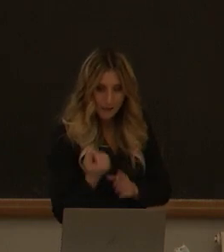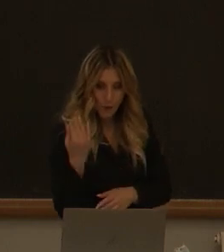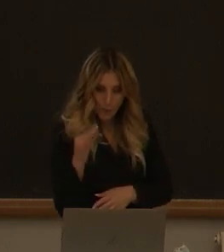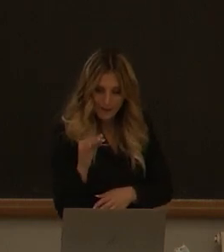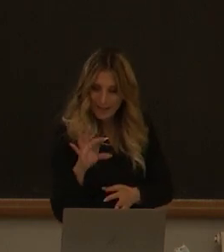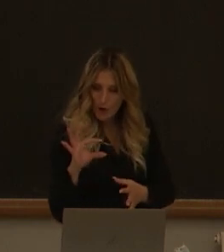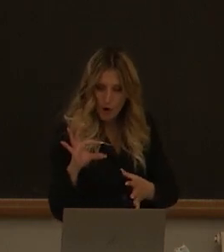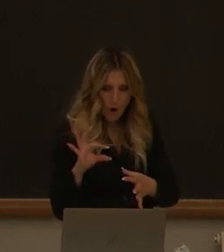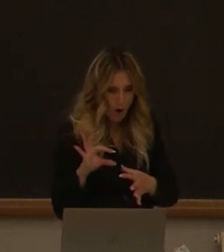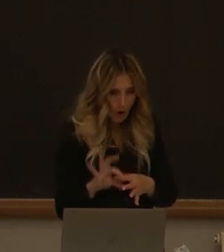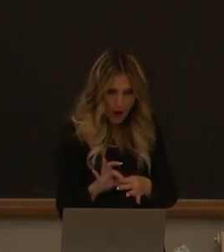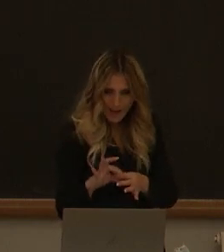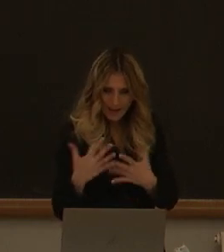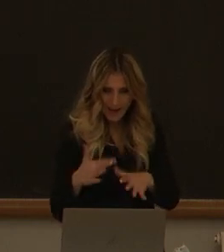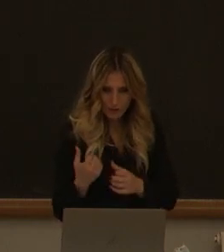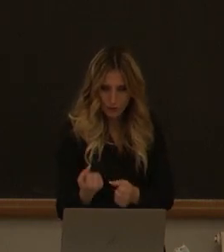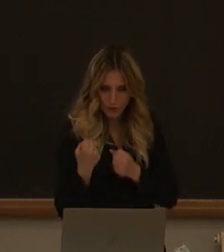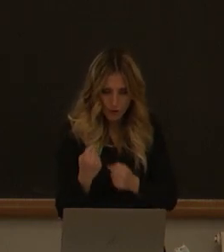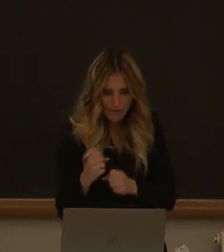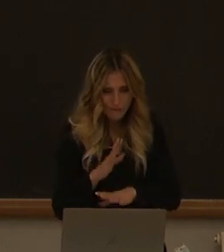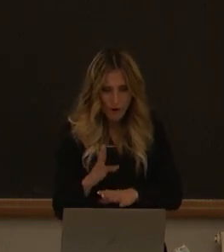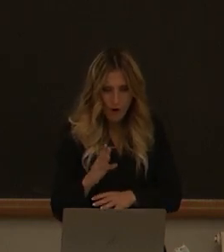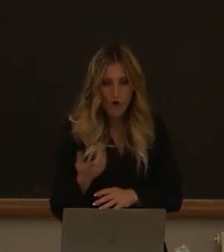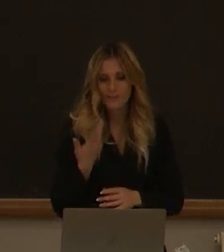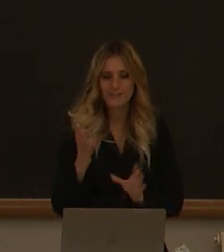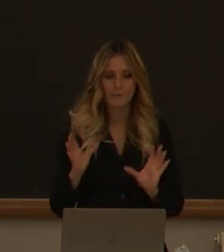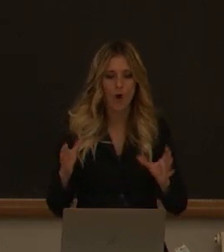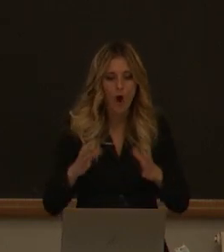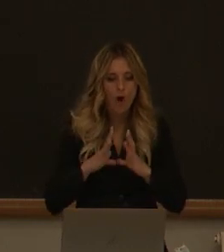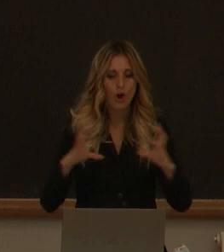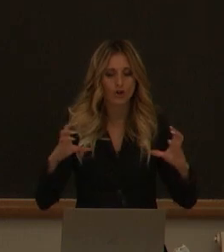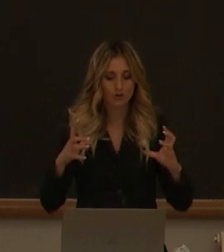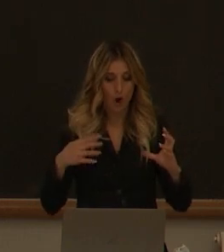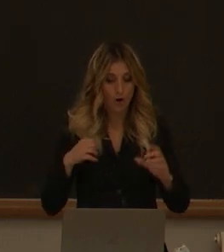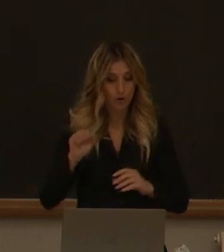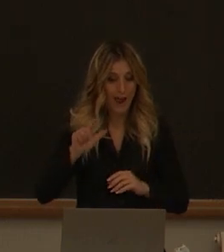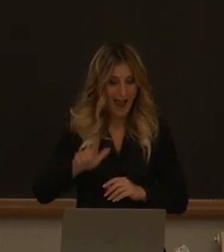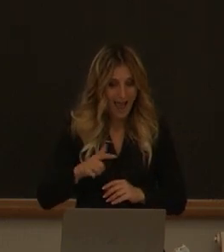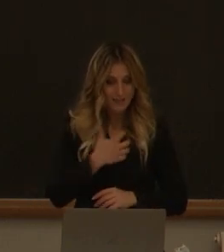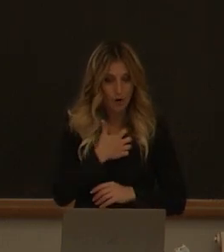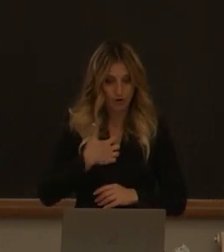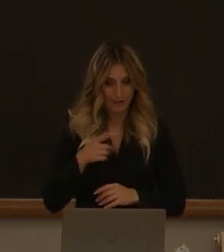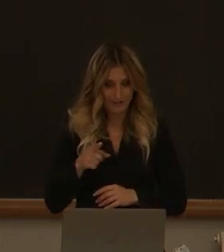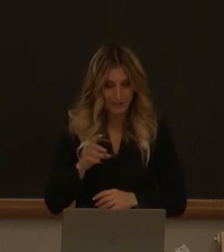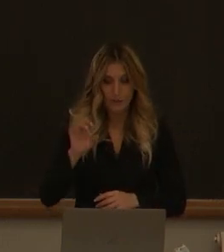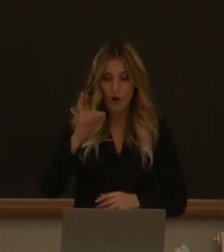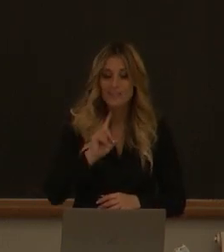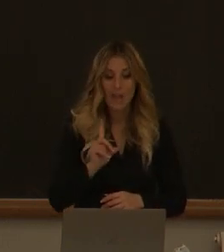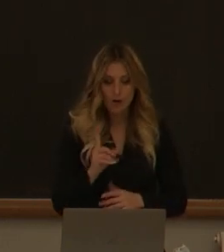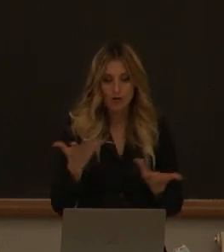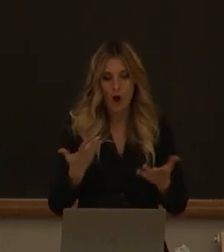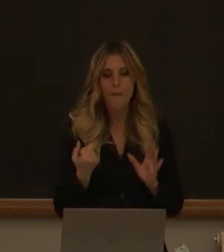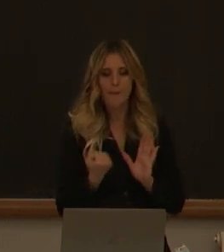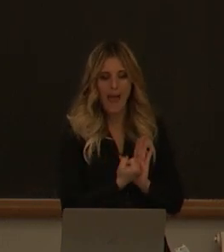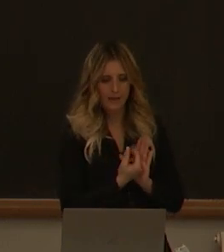solidamente legati a biomarker con solide basi scientifiche, perché altrimenti sono marchi solo esteticamente